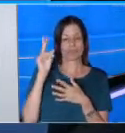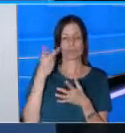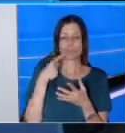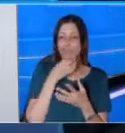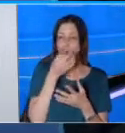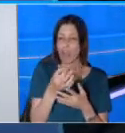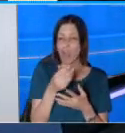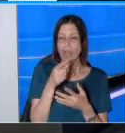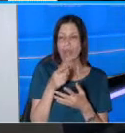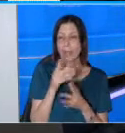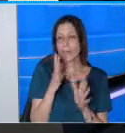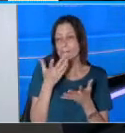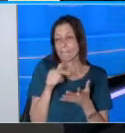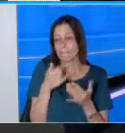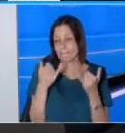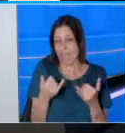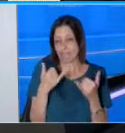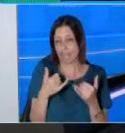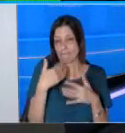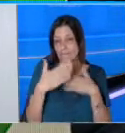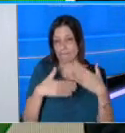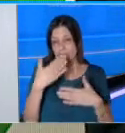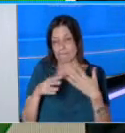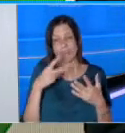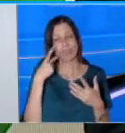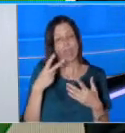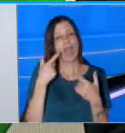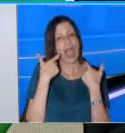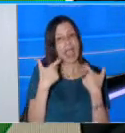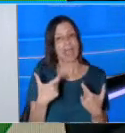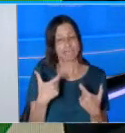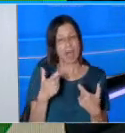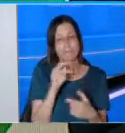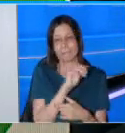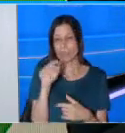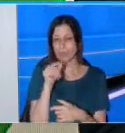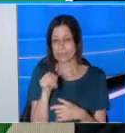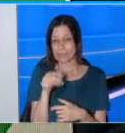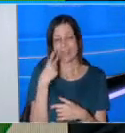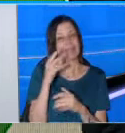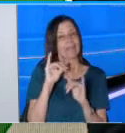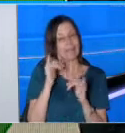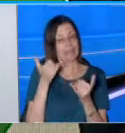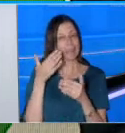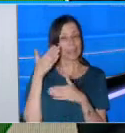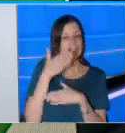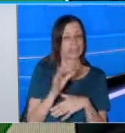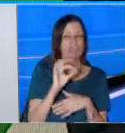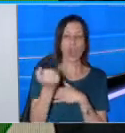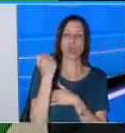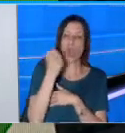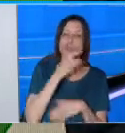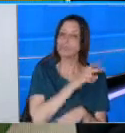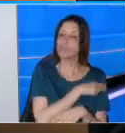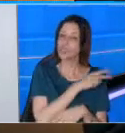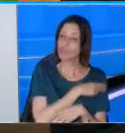אם מכאן והלאה, אנחנו נראה איזה עניין של אכיפה בנושא הזה, אנחנו נראה כן כניסה של כוחות משטרה,